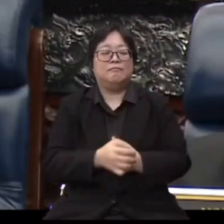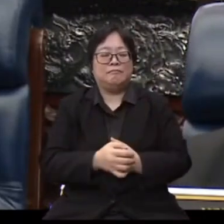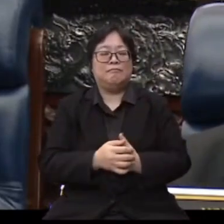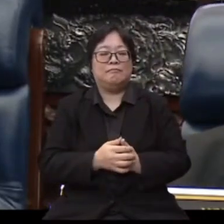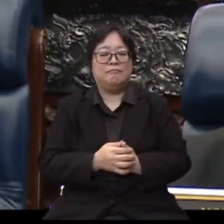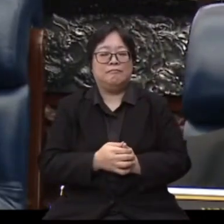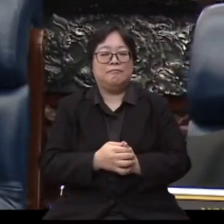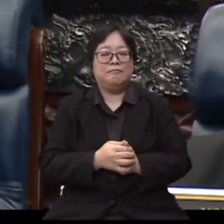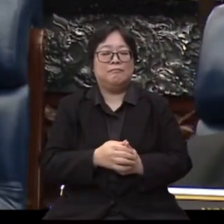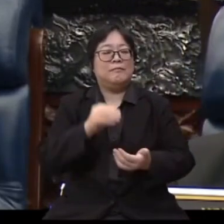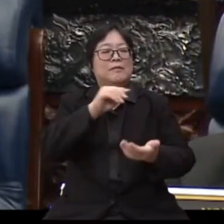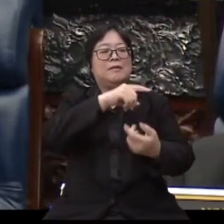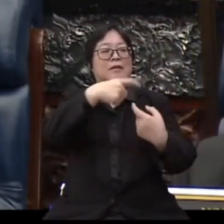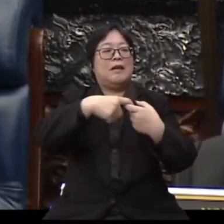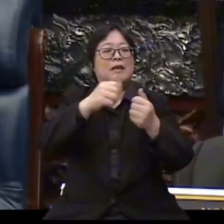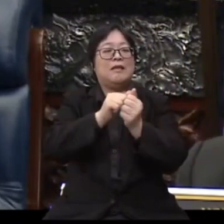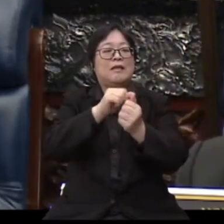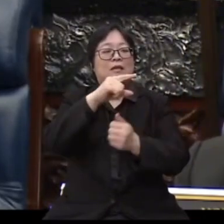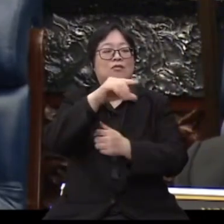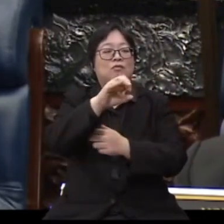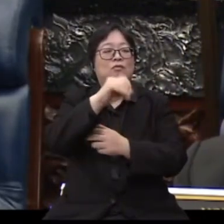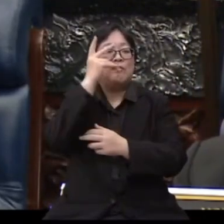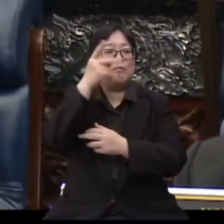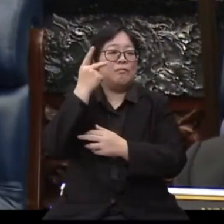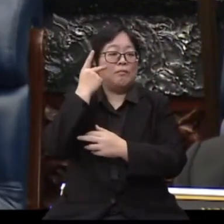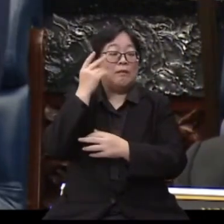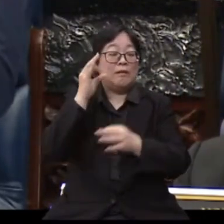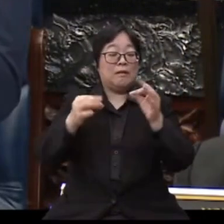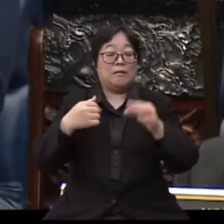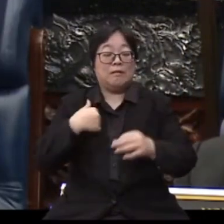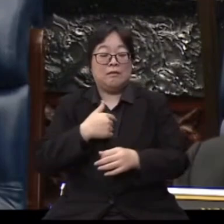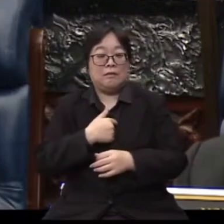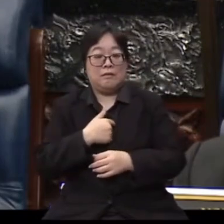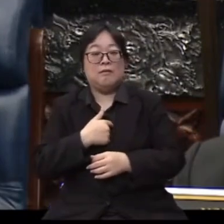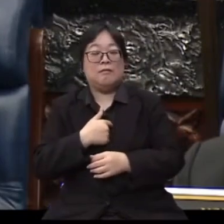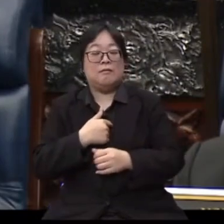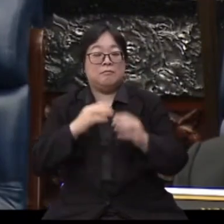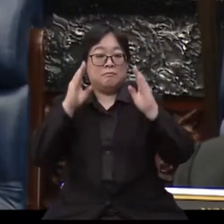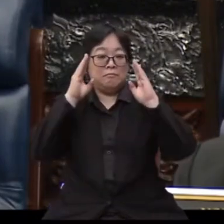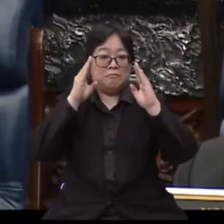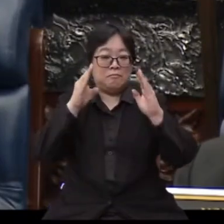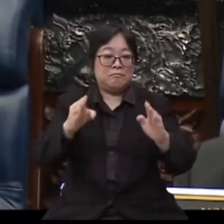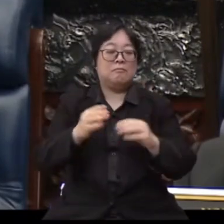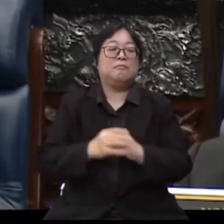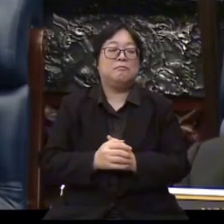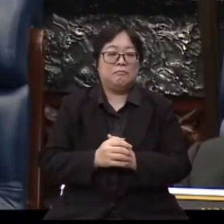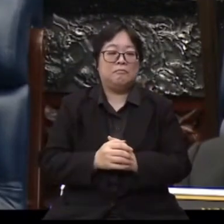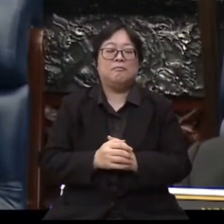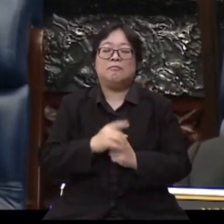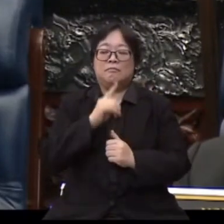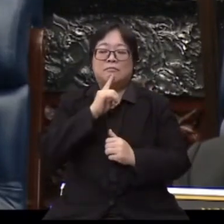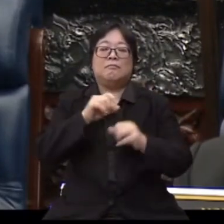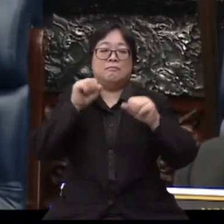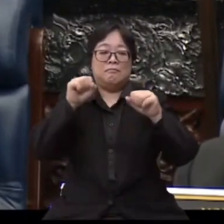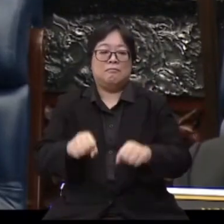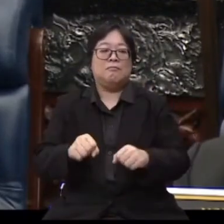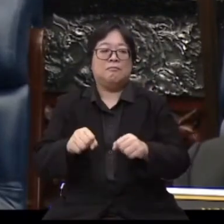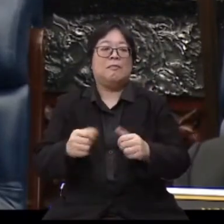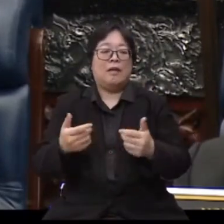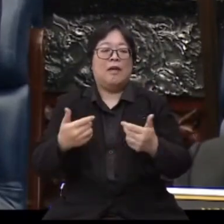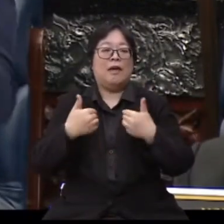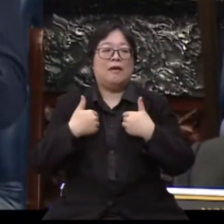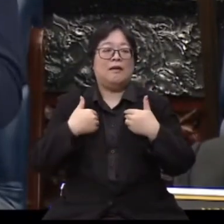kepada risiko geopolitik ini. Jadi kalau kita memberi tumpuan yang baik, itu akan membolehkan